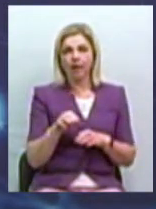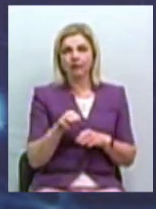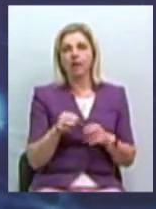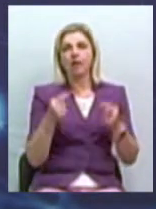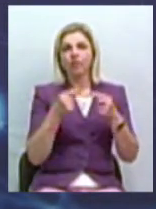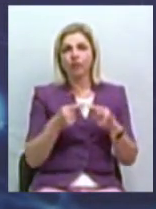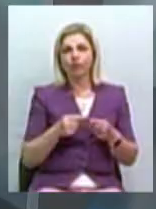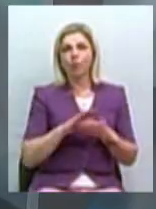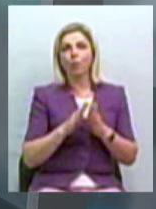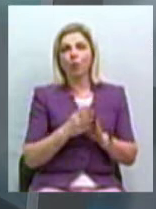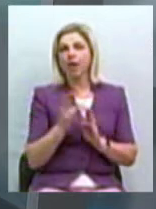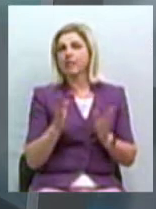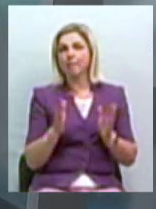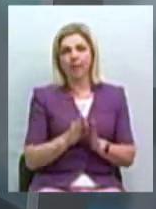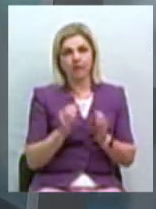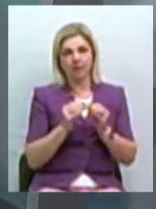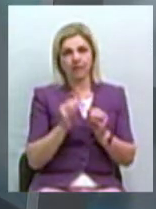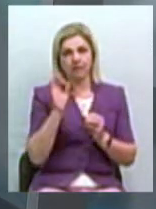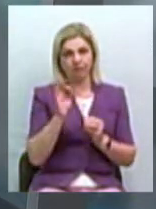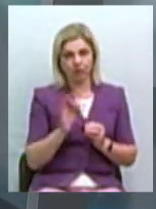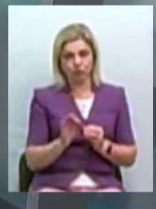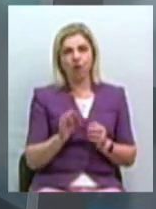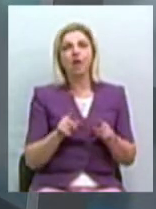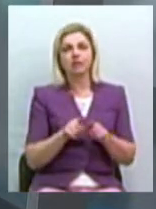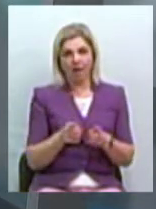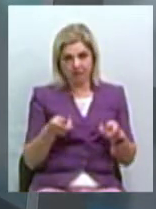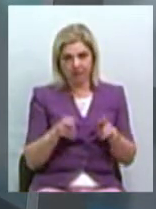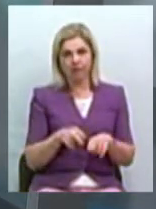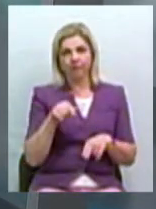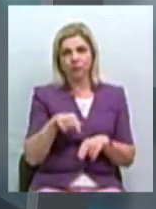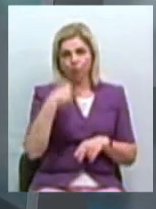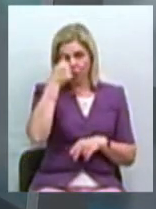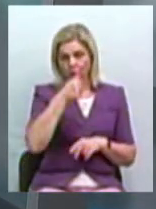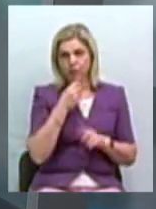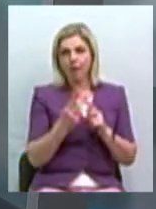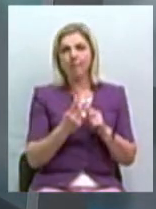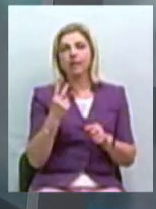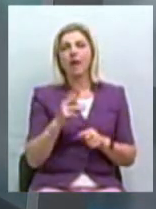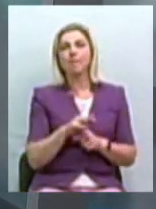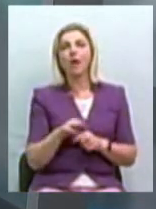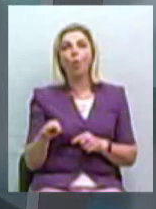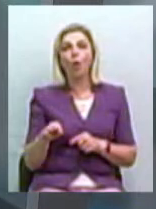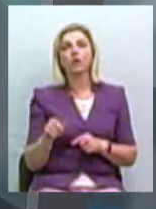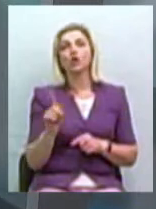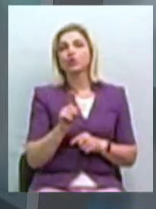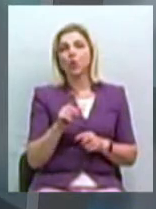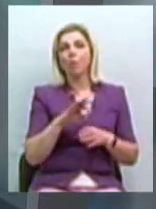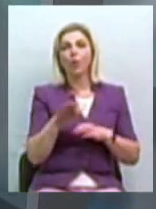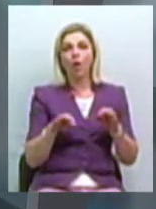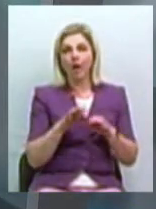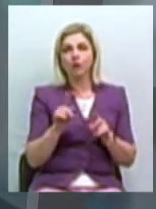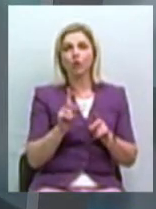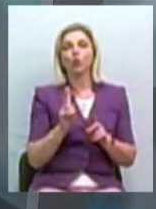відповідно до положення не менше 10%, і так і залишилося в цьому році, це 1,5 мільйона, при цьому, що проєктів, які допущені